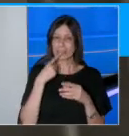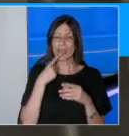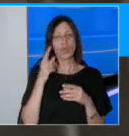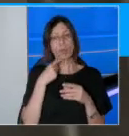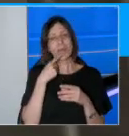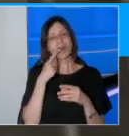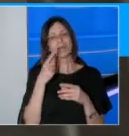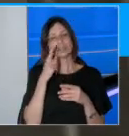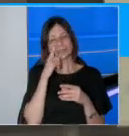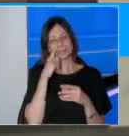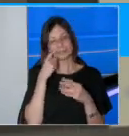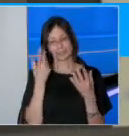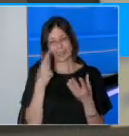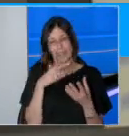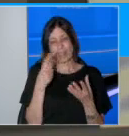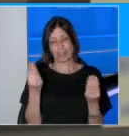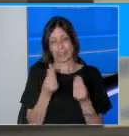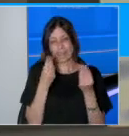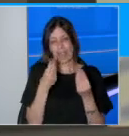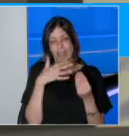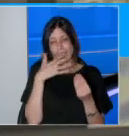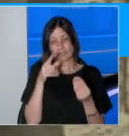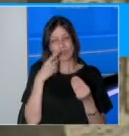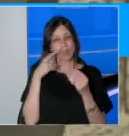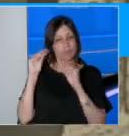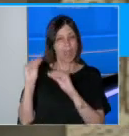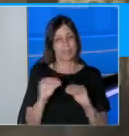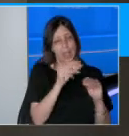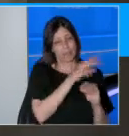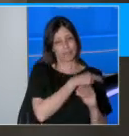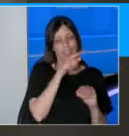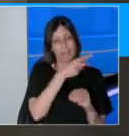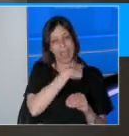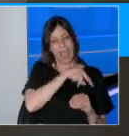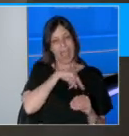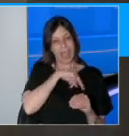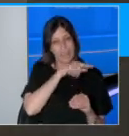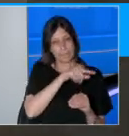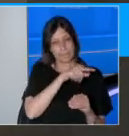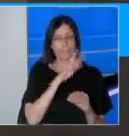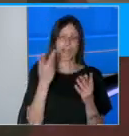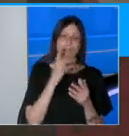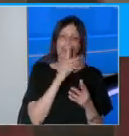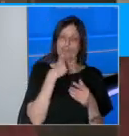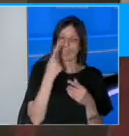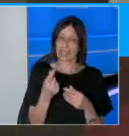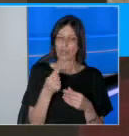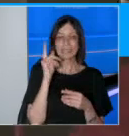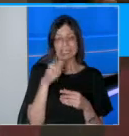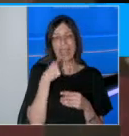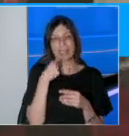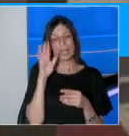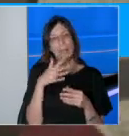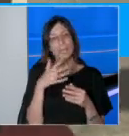מגלגל את התפוח אדמה לא את הזה, אם תרצה, אליכם, אל המשטרה, שאתם אחראים לסיפור הזה, ומה שכמובן תגידו. וזה צריך לומר גם על רקע